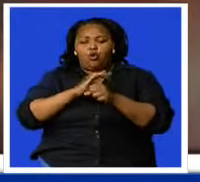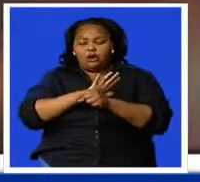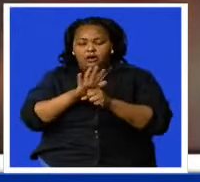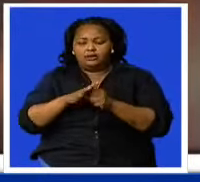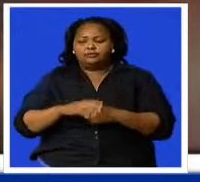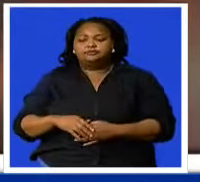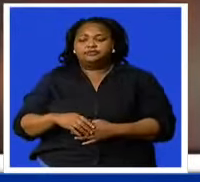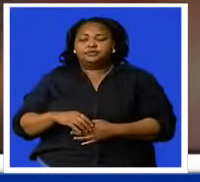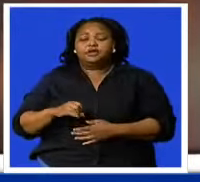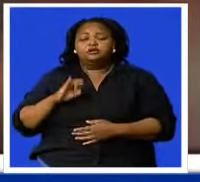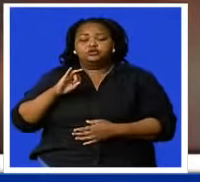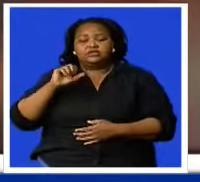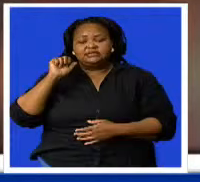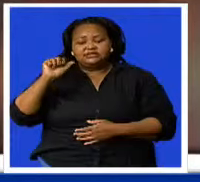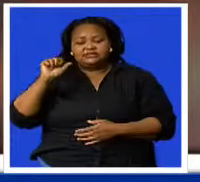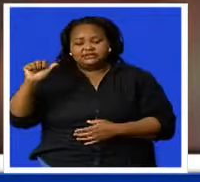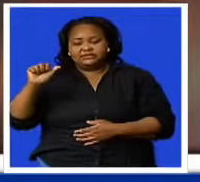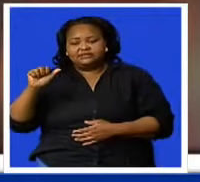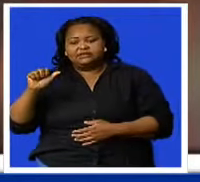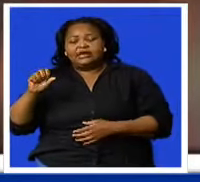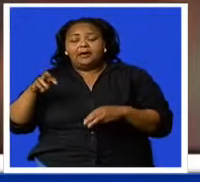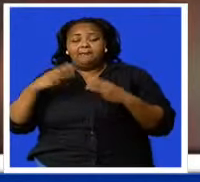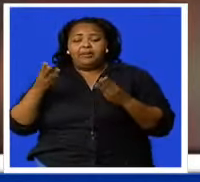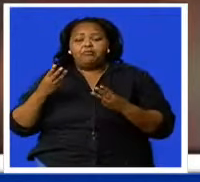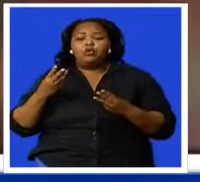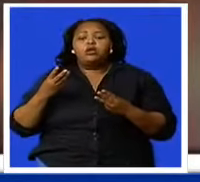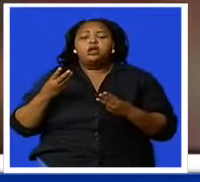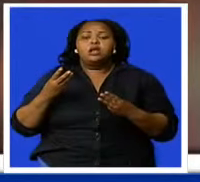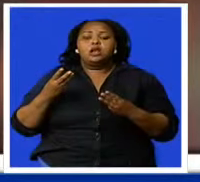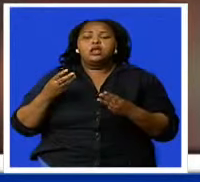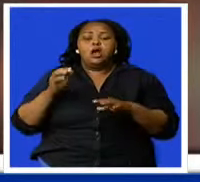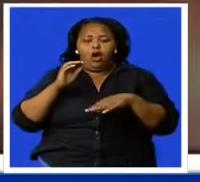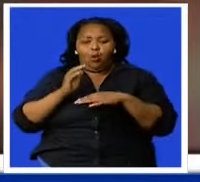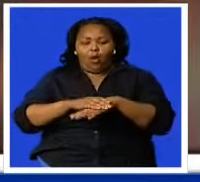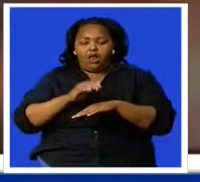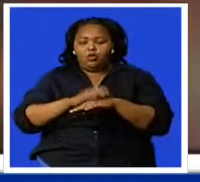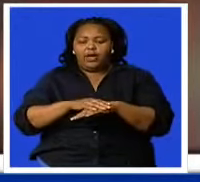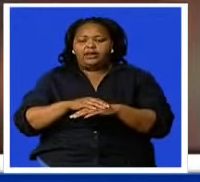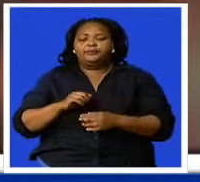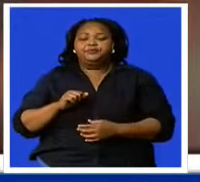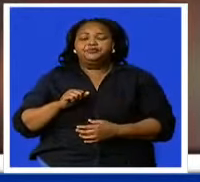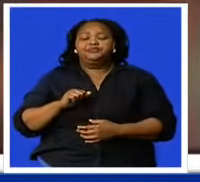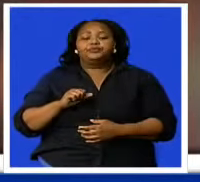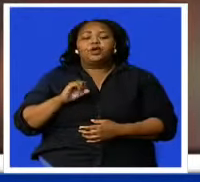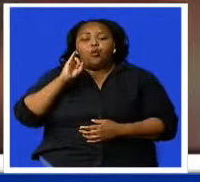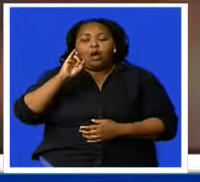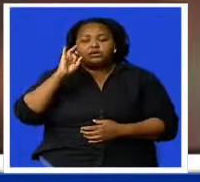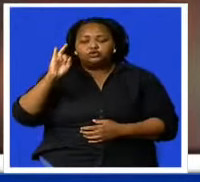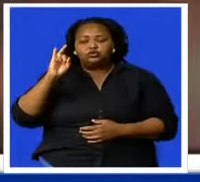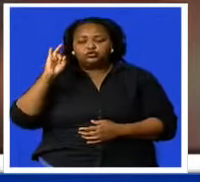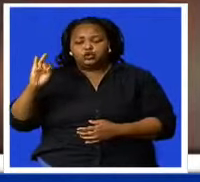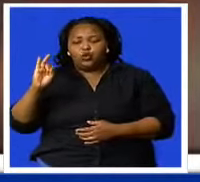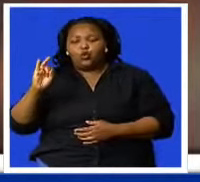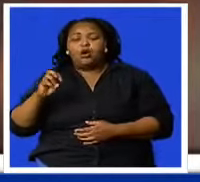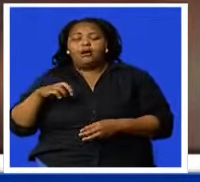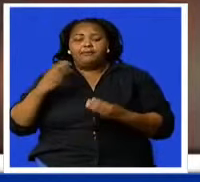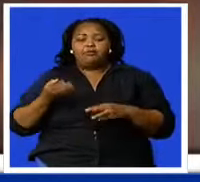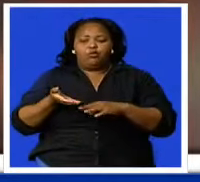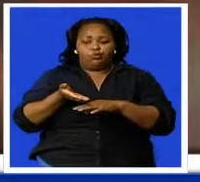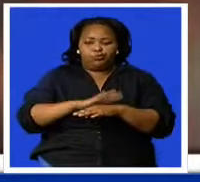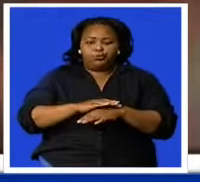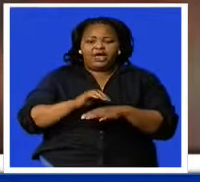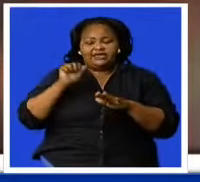bangu-6066 labeluleme kulo mkhuhlane, kanti ke bangu-122 lasebashiyile emhlabeni. Kanti labasithupha babhaliselwe